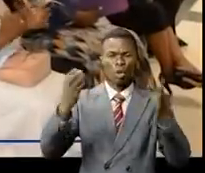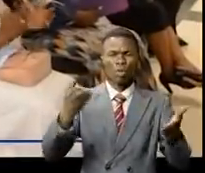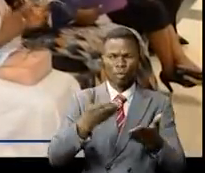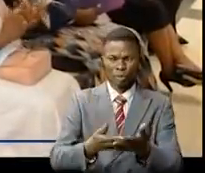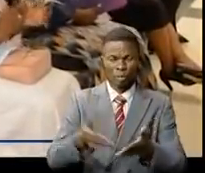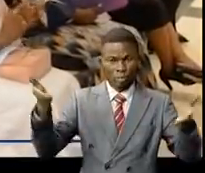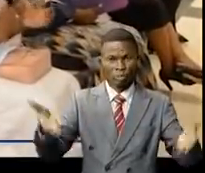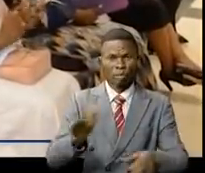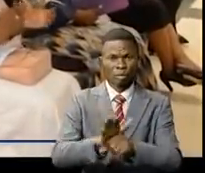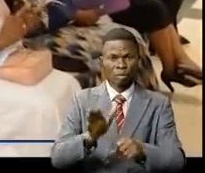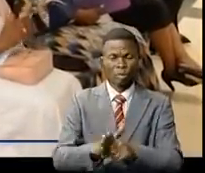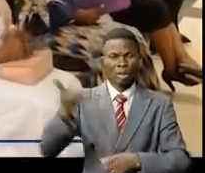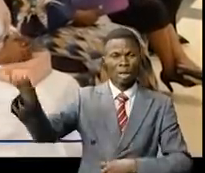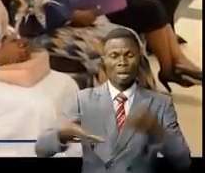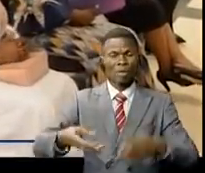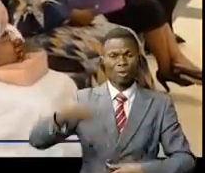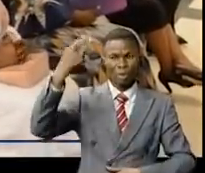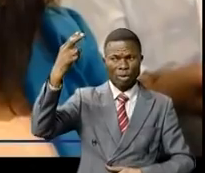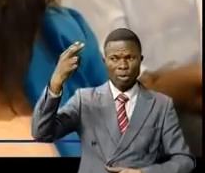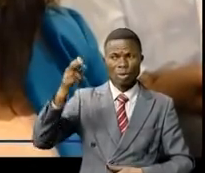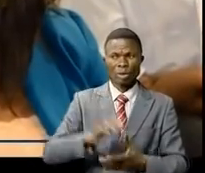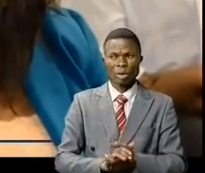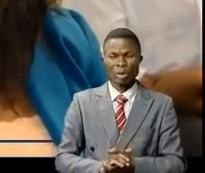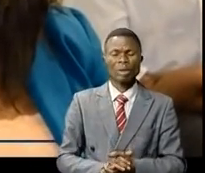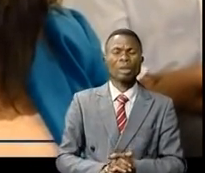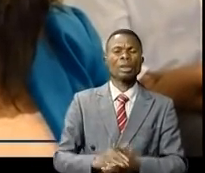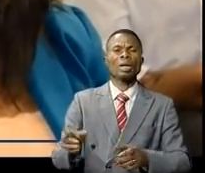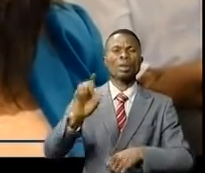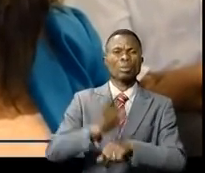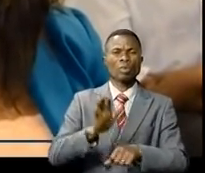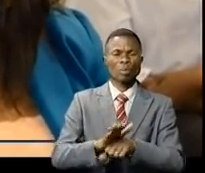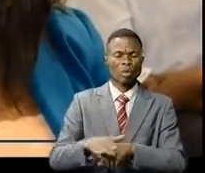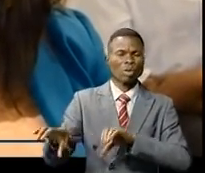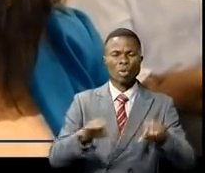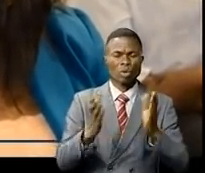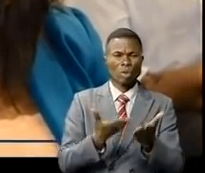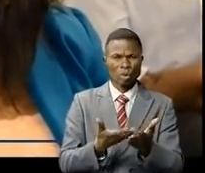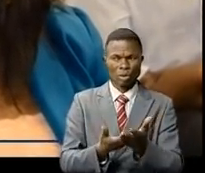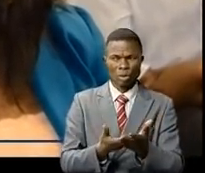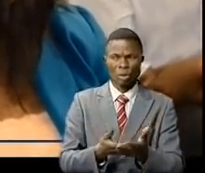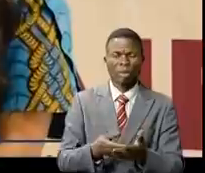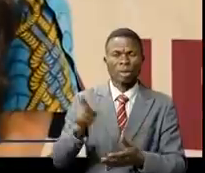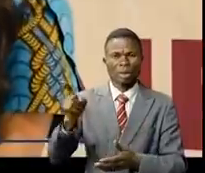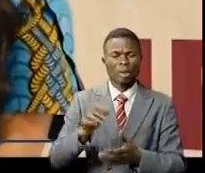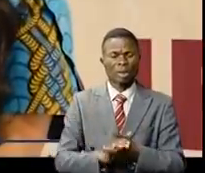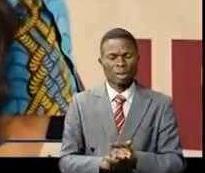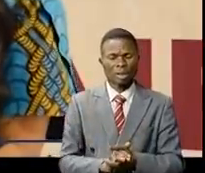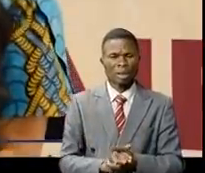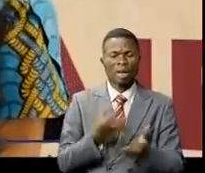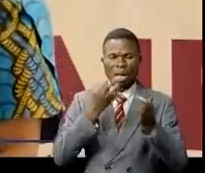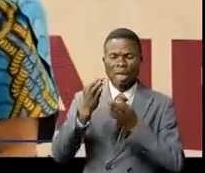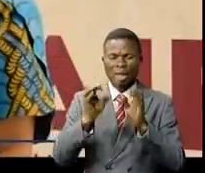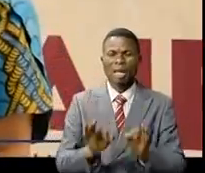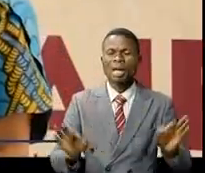présence de plusieurs invités de marque la cérémonie a été ponctuée par plusieurs allocutions dont celle du maître de route et matières qui a relevé l'importance